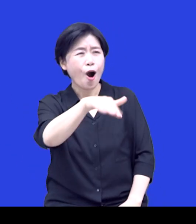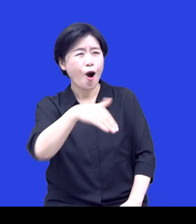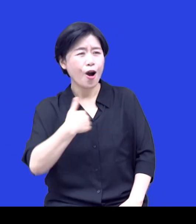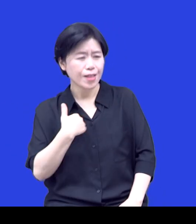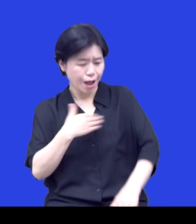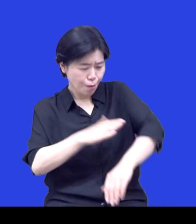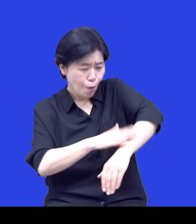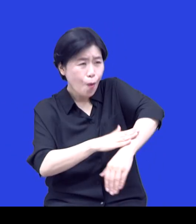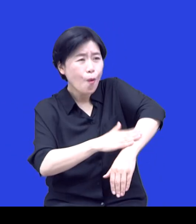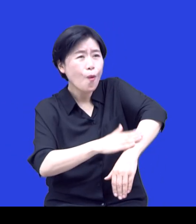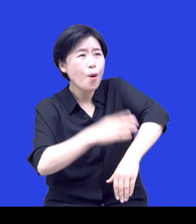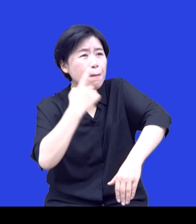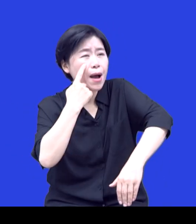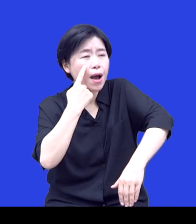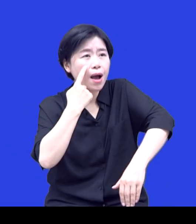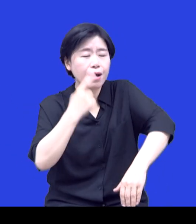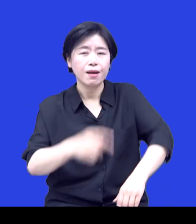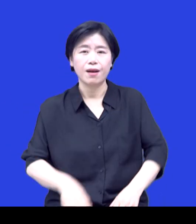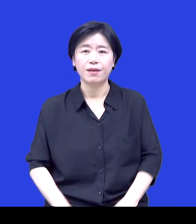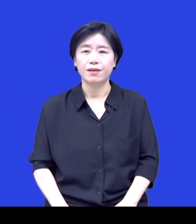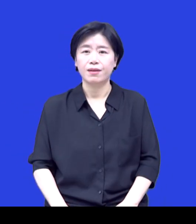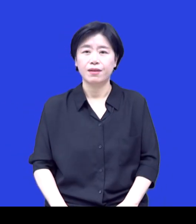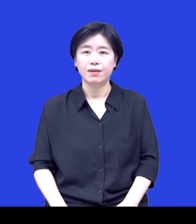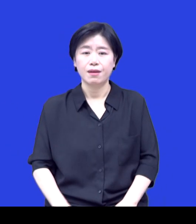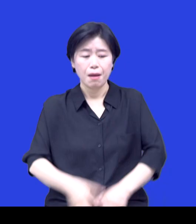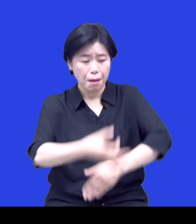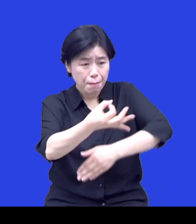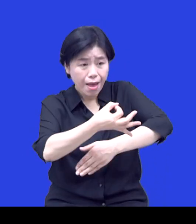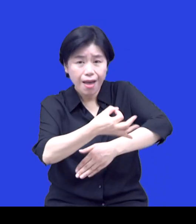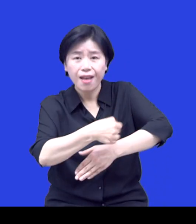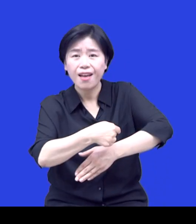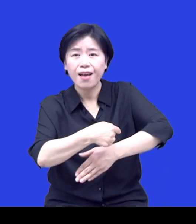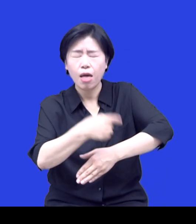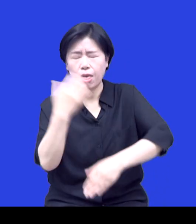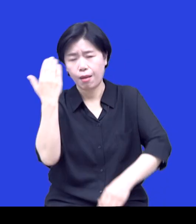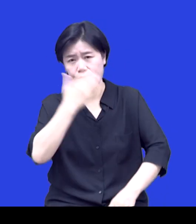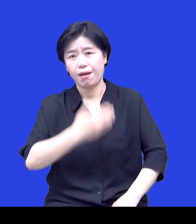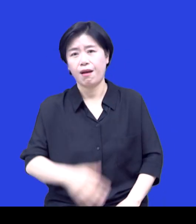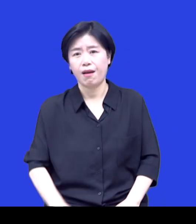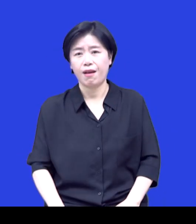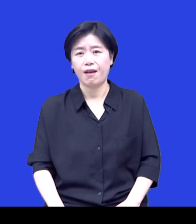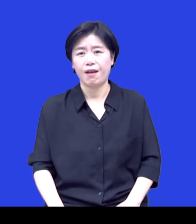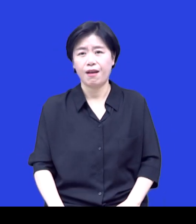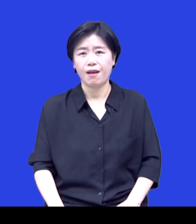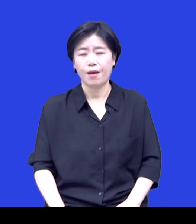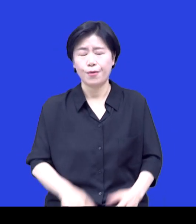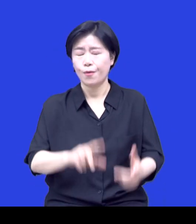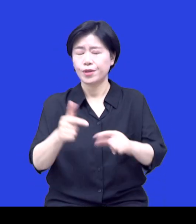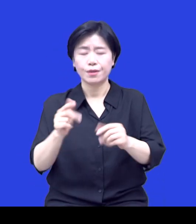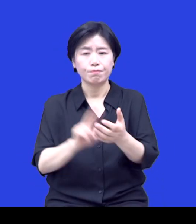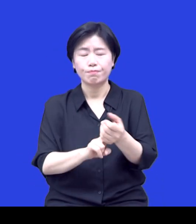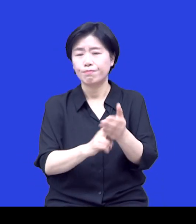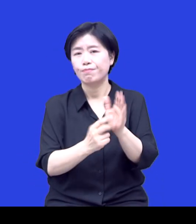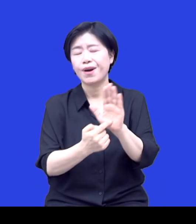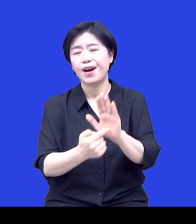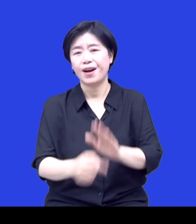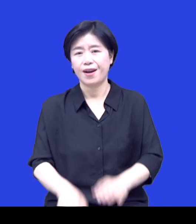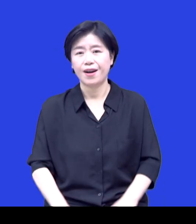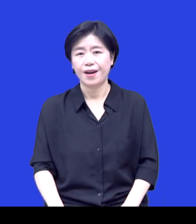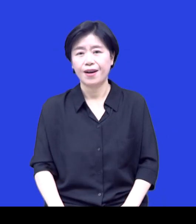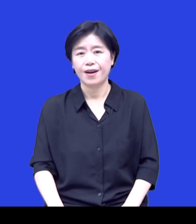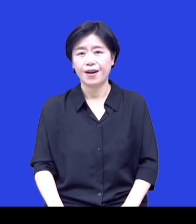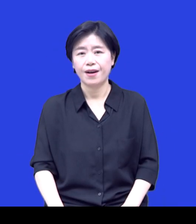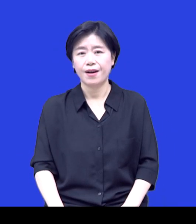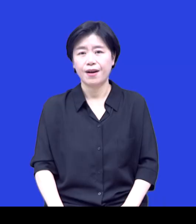어떻게 여자분 몸을 만지 유리알처럼 근데 그런 일들이 막 일어나기 시작하면서 예. 교회가 그 힘든